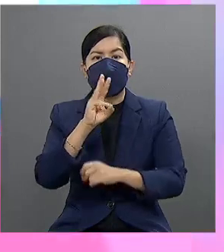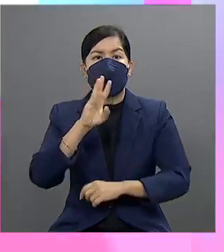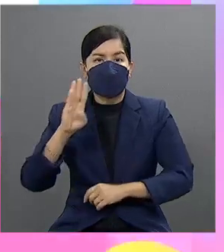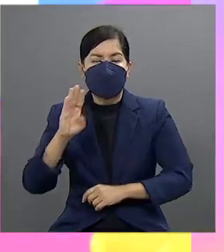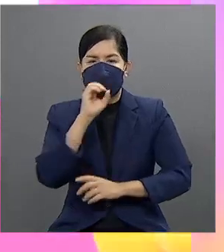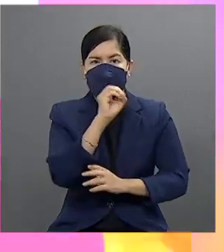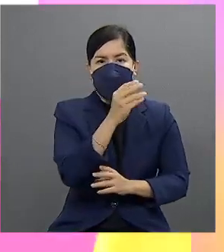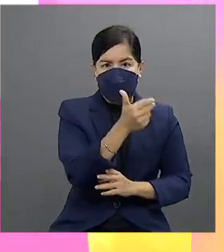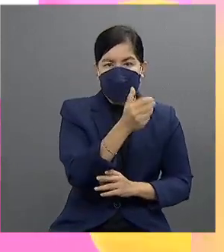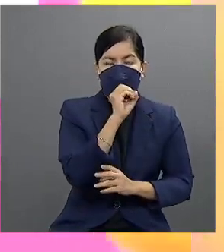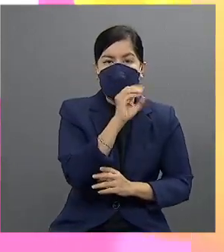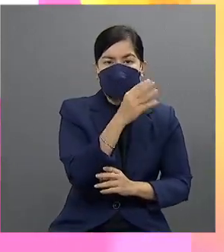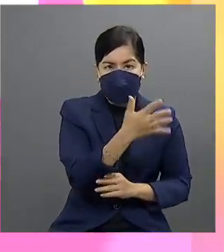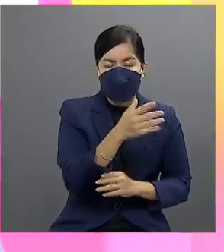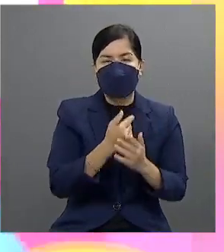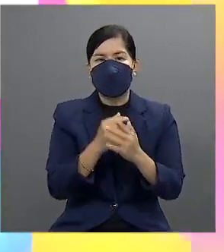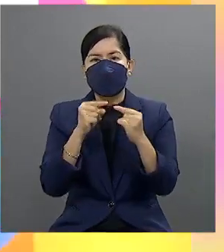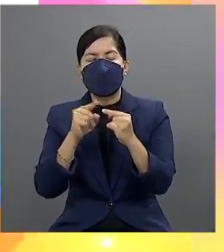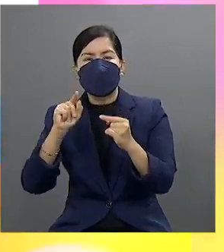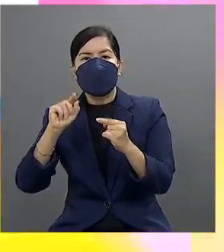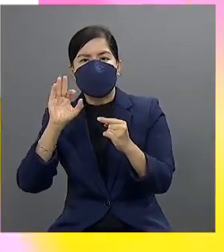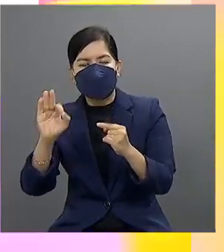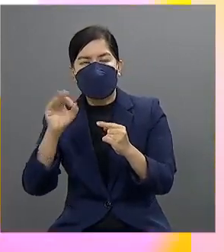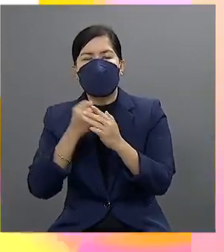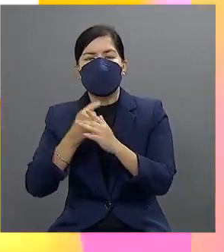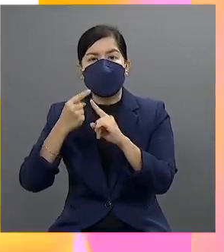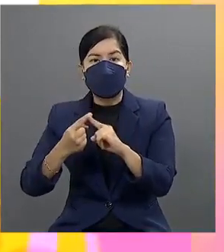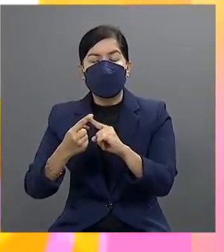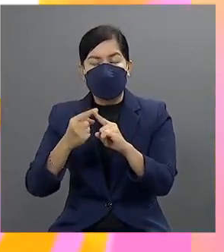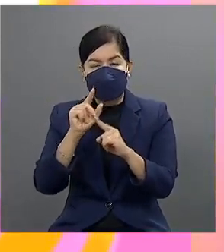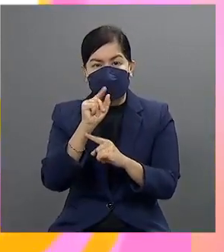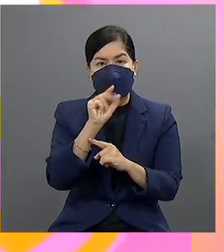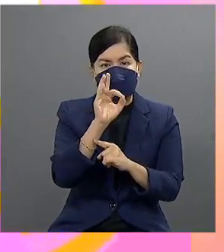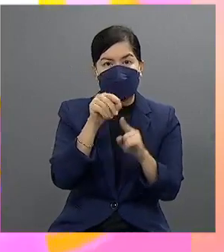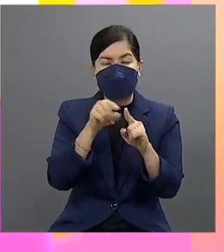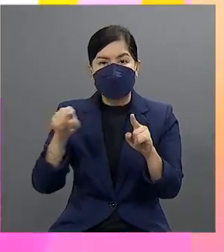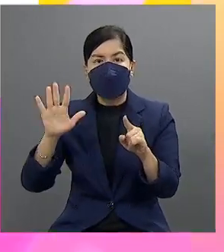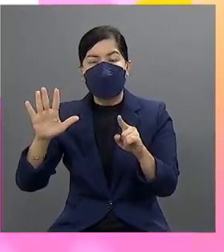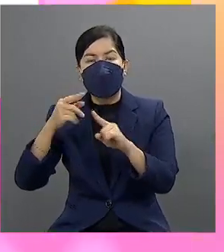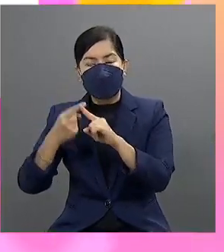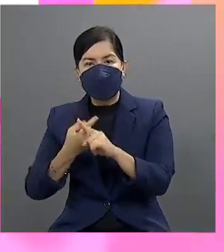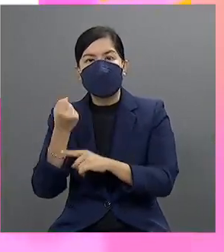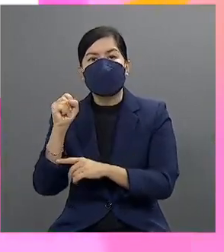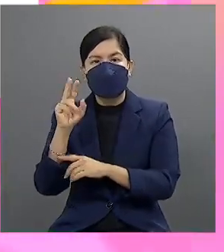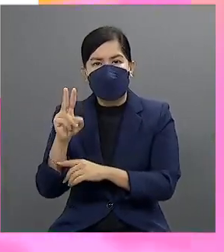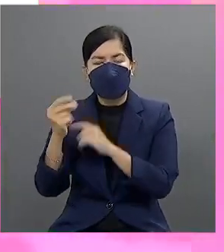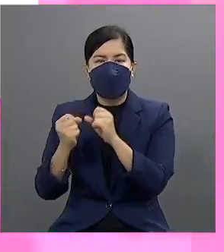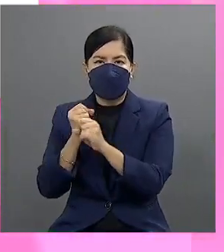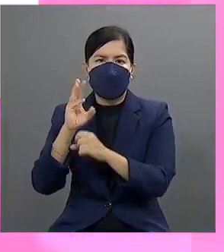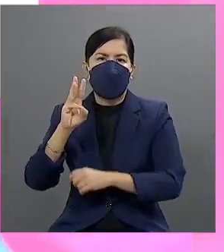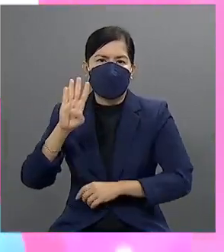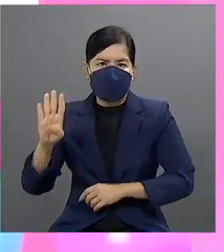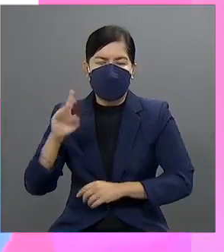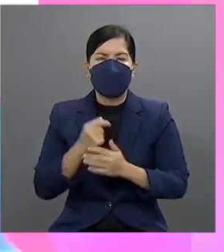คือวันที่29พฤศจิกายนถึง5ธันวาคม2564เพื่อไม่ให้เสียสิทธิ์ตามกฎห